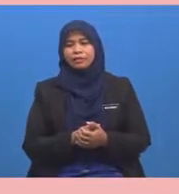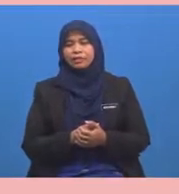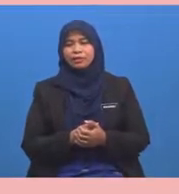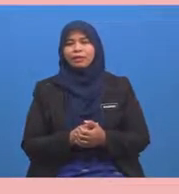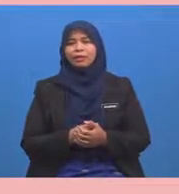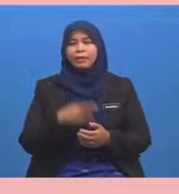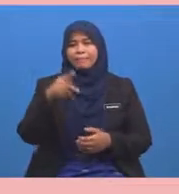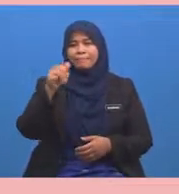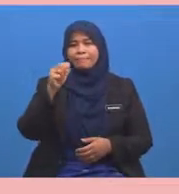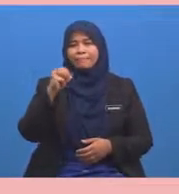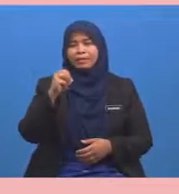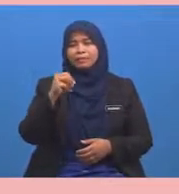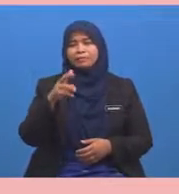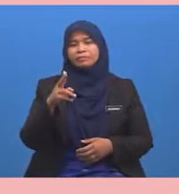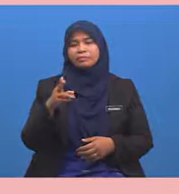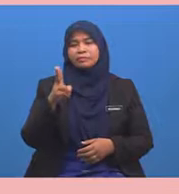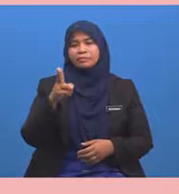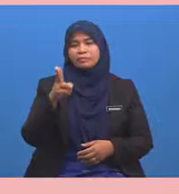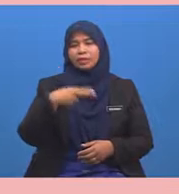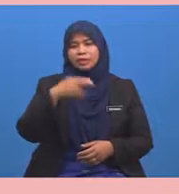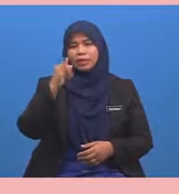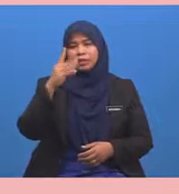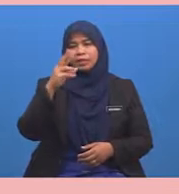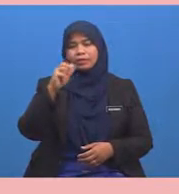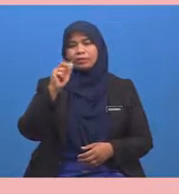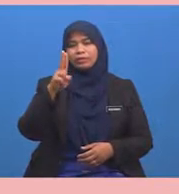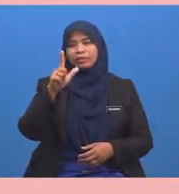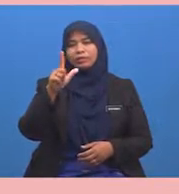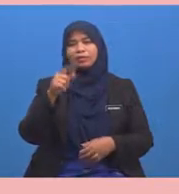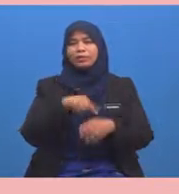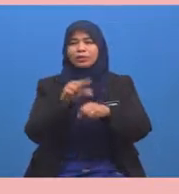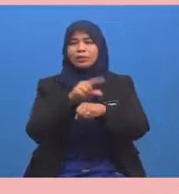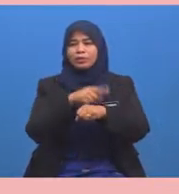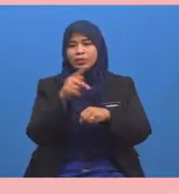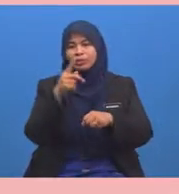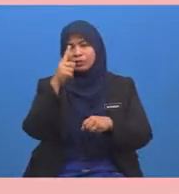pam hidrol digunakan untuk memecahkan batuan. Oleh itu,